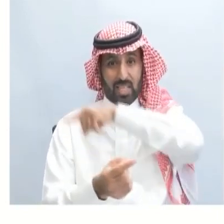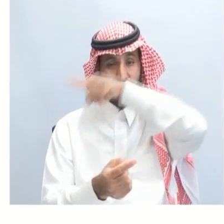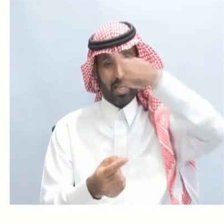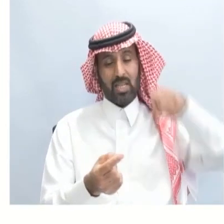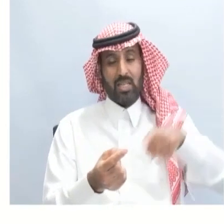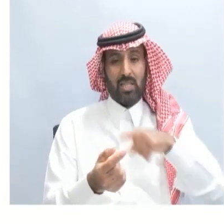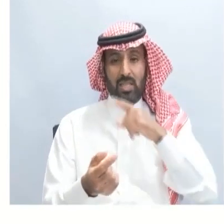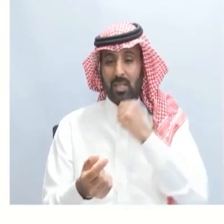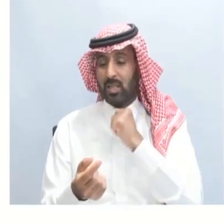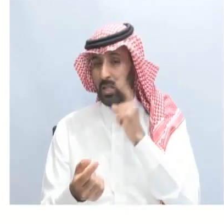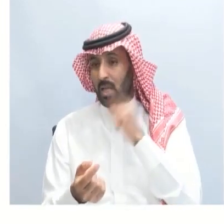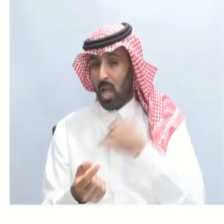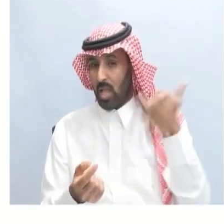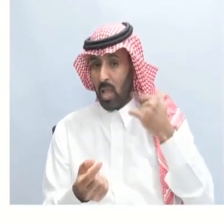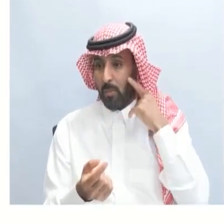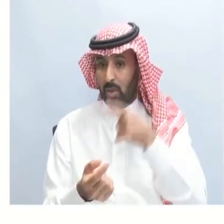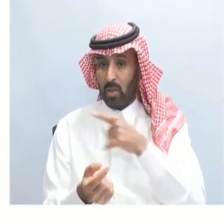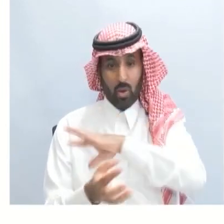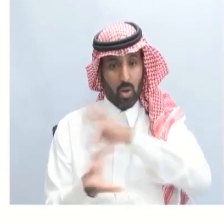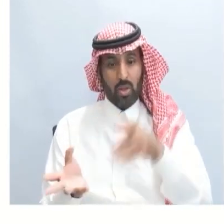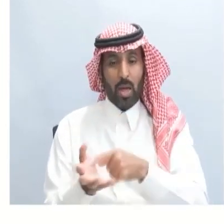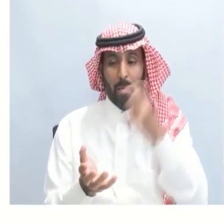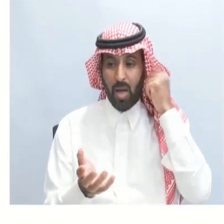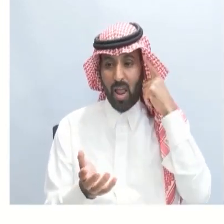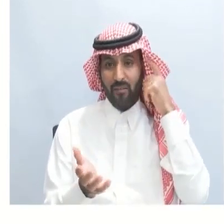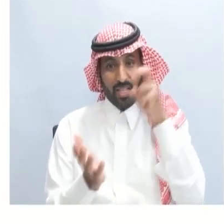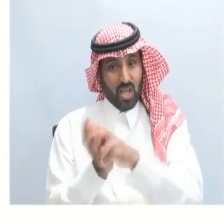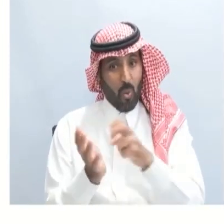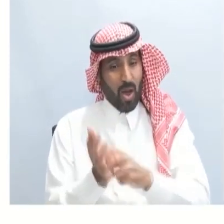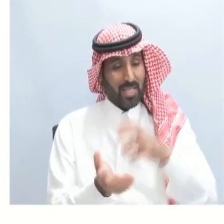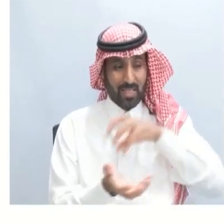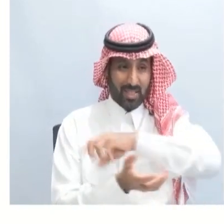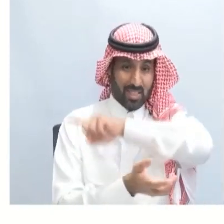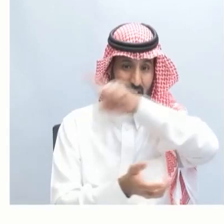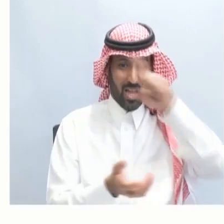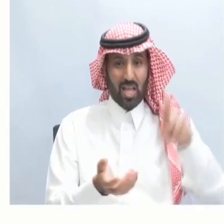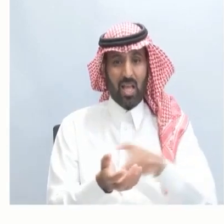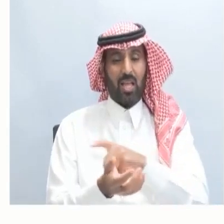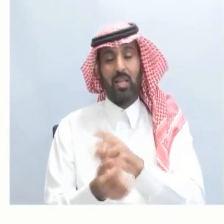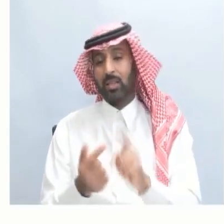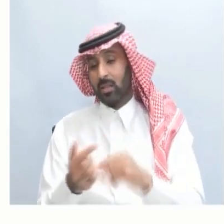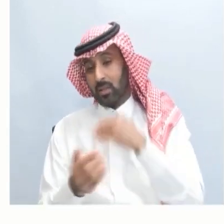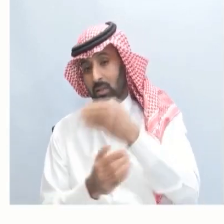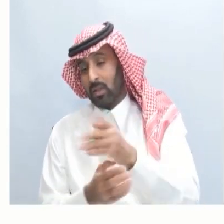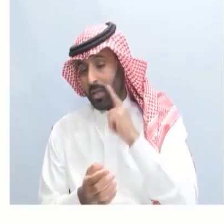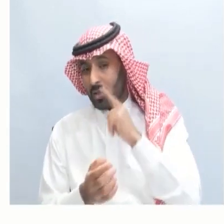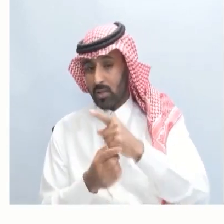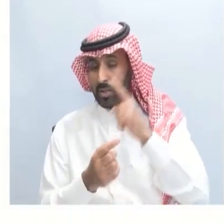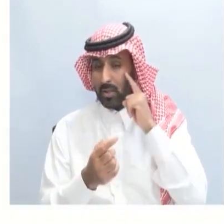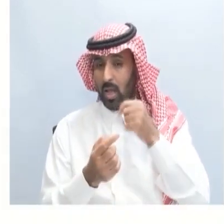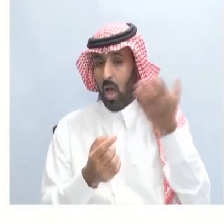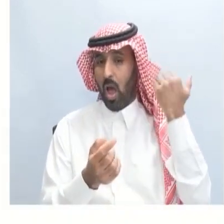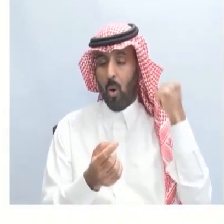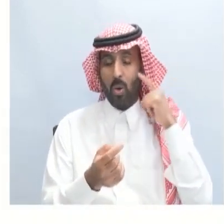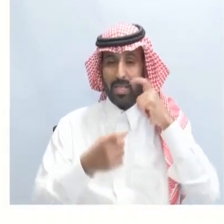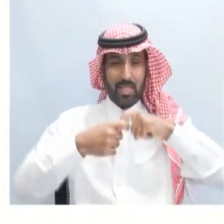يلزمنا او يهمنا كثيرا معرفه قوانين هذه الحركه ننتقل الان عزيزي الطالب بربط بما سبق